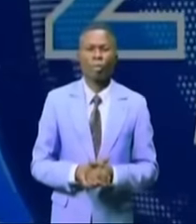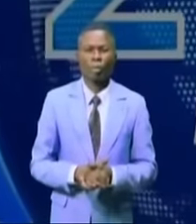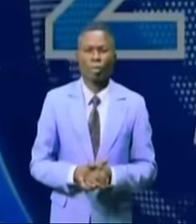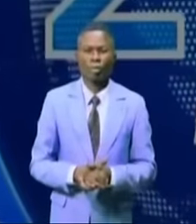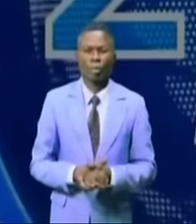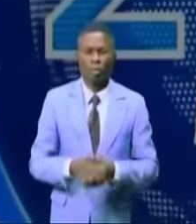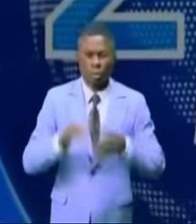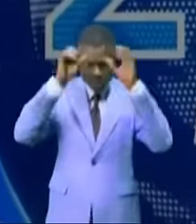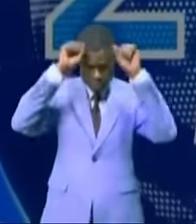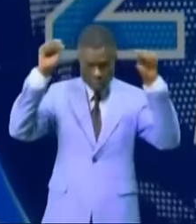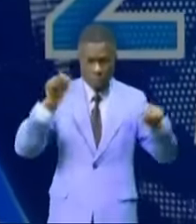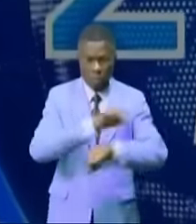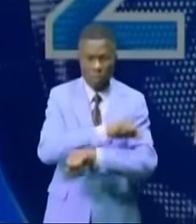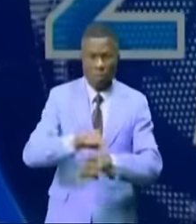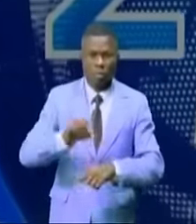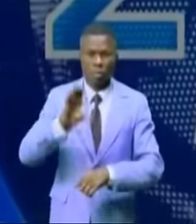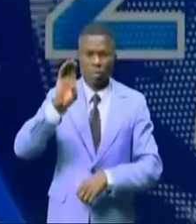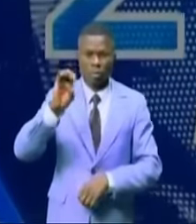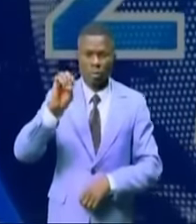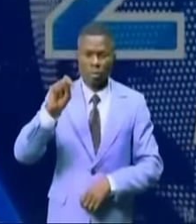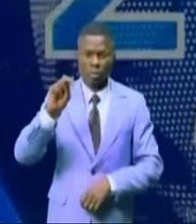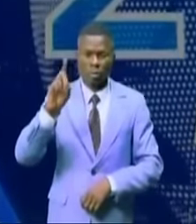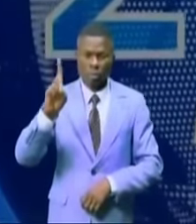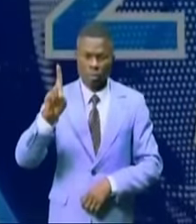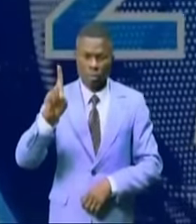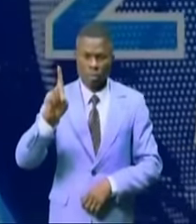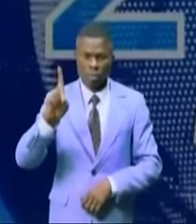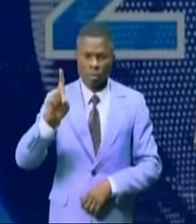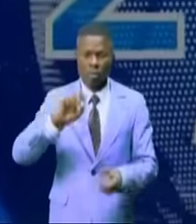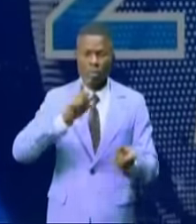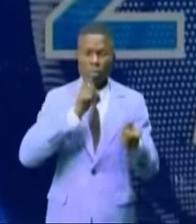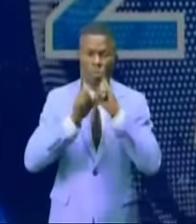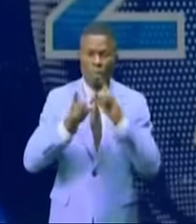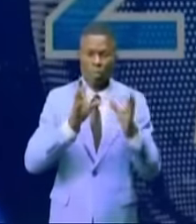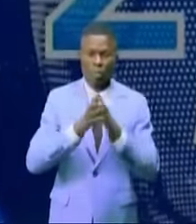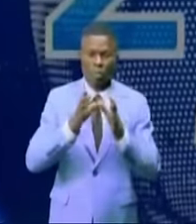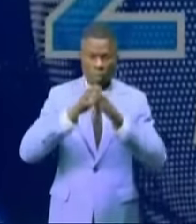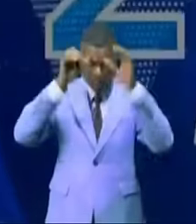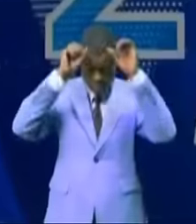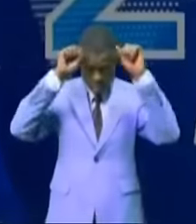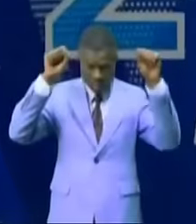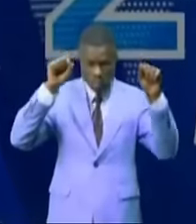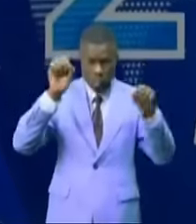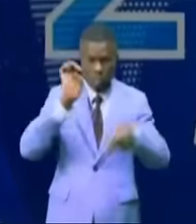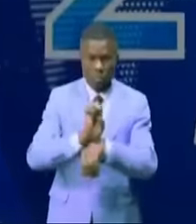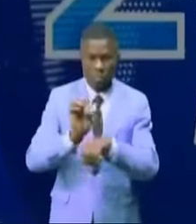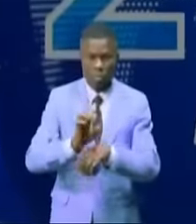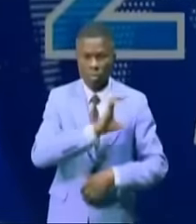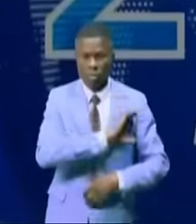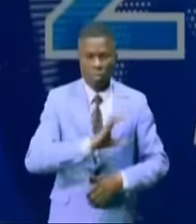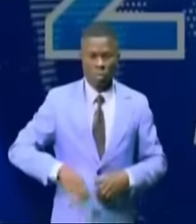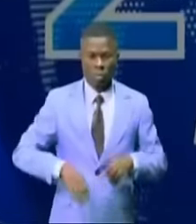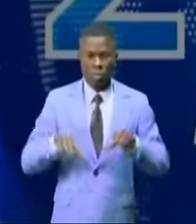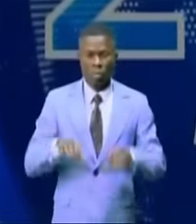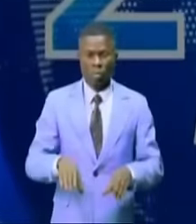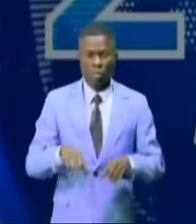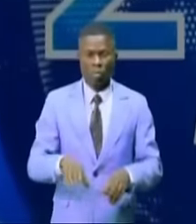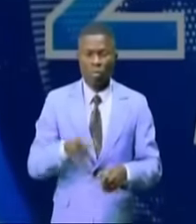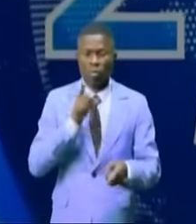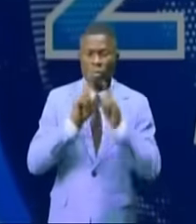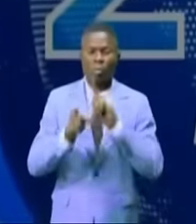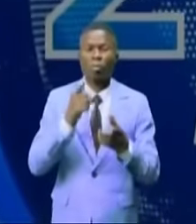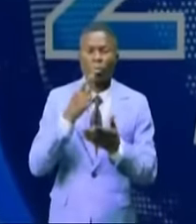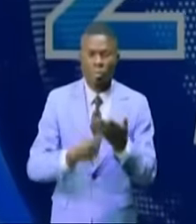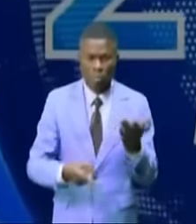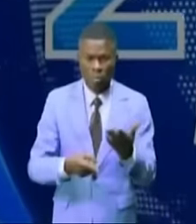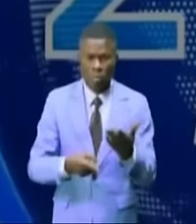Et le président de la CNDH, Paul Sapou, vient d'échanger avec le révérend Eric Senga de l'Église de Christ au Congo. Un échange à